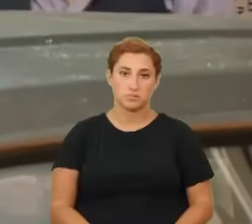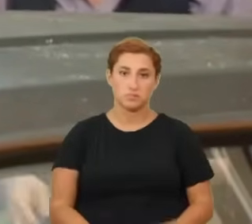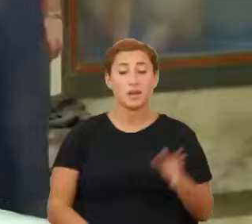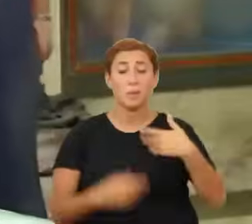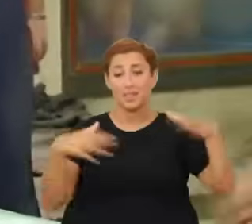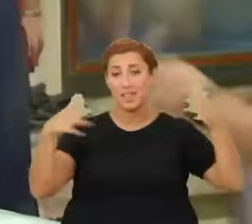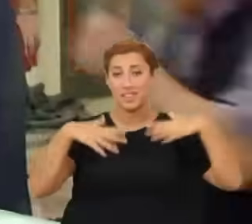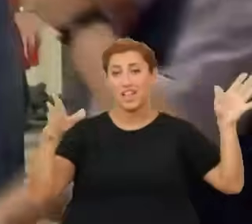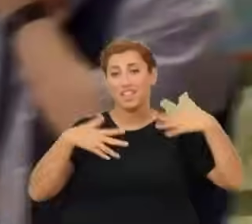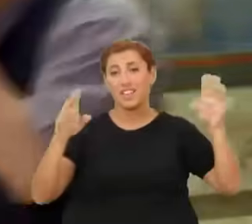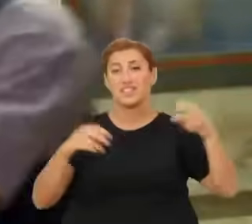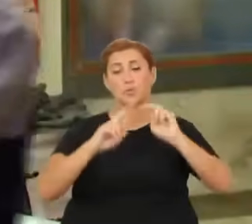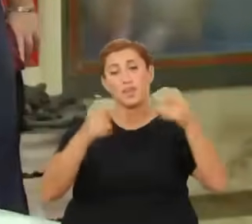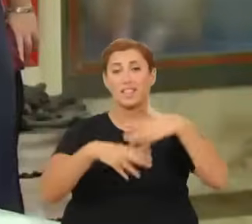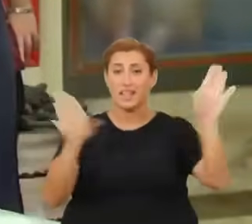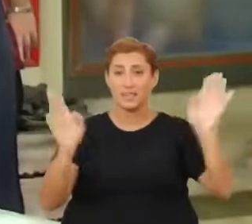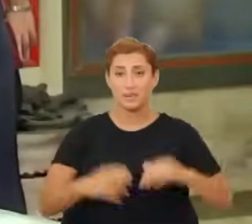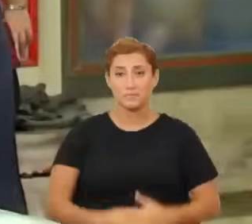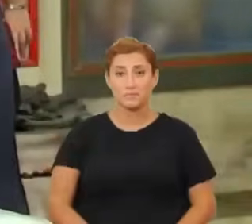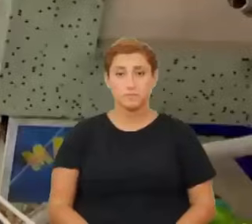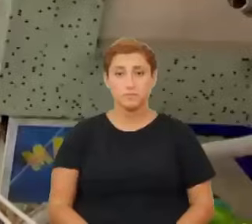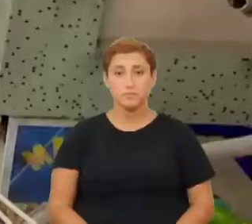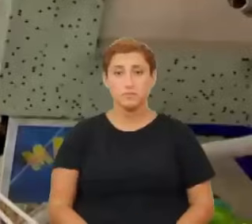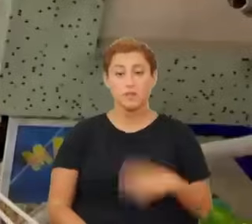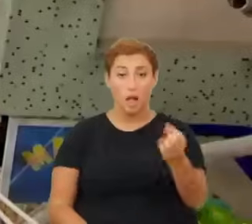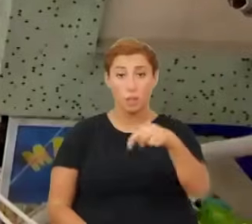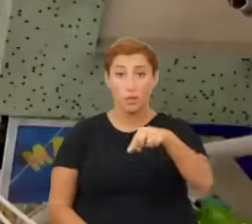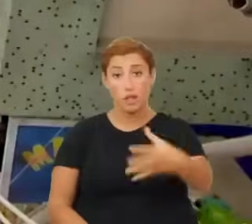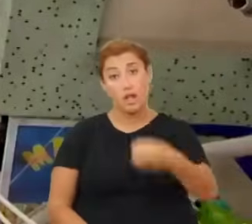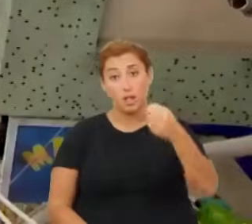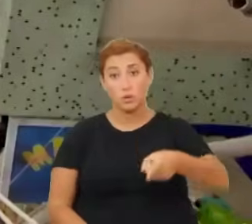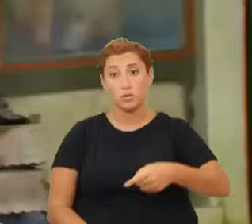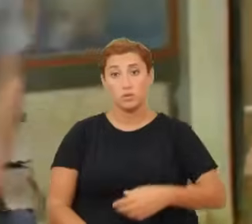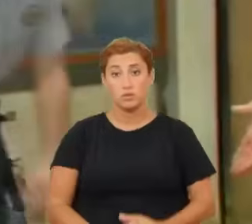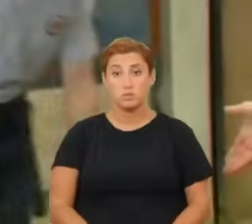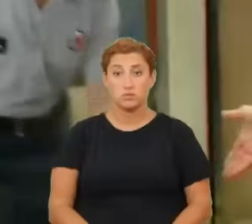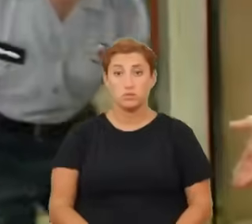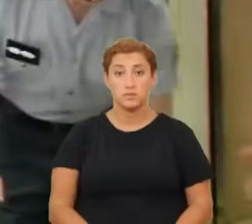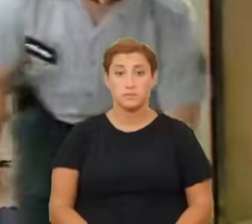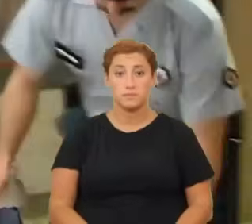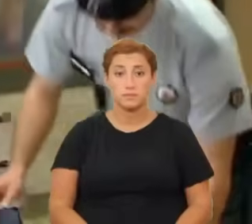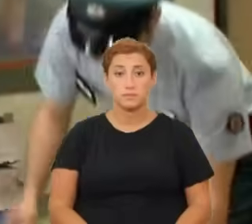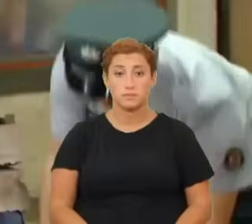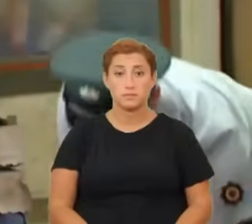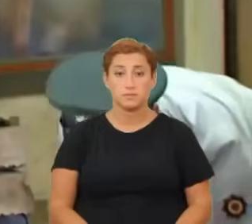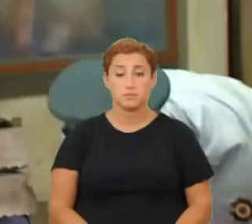Tamam, hadi dağılın, dağılın. Dışarılarınıza, hadi. Al tamponu yerden. Al tamponu yerden.